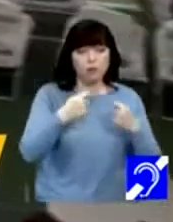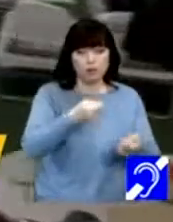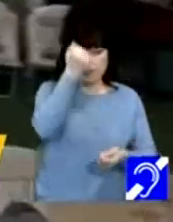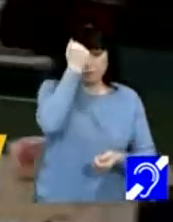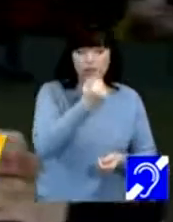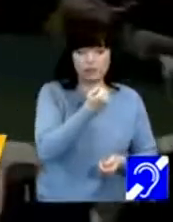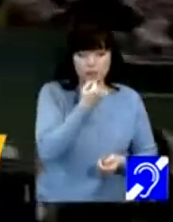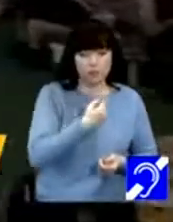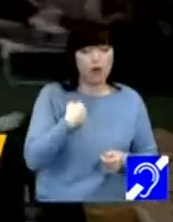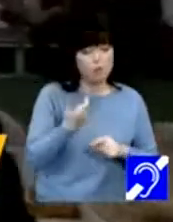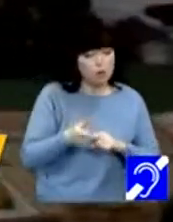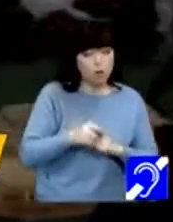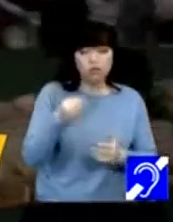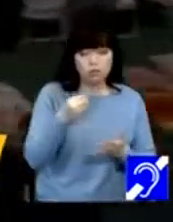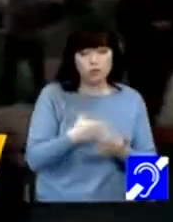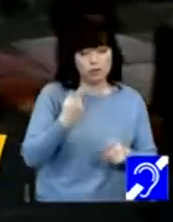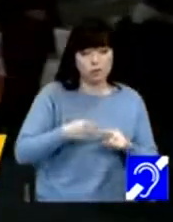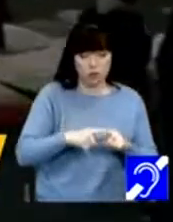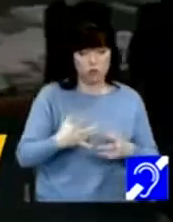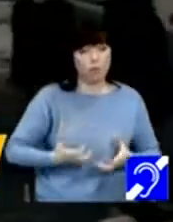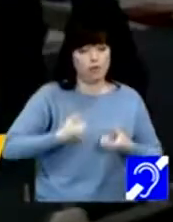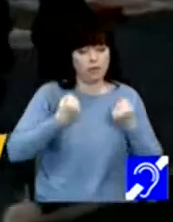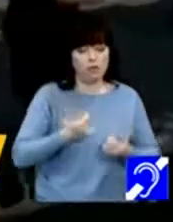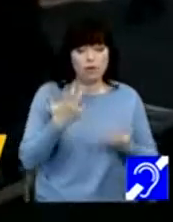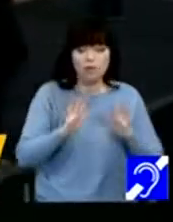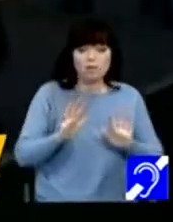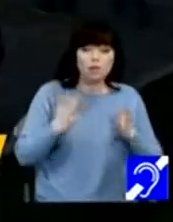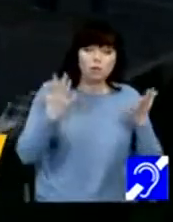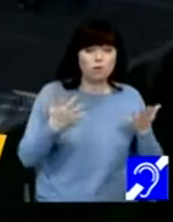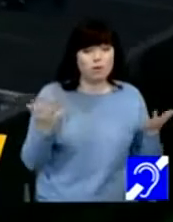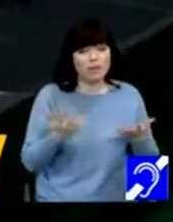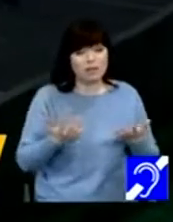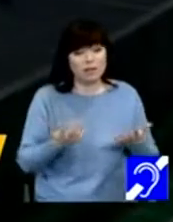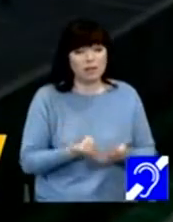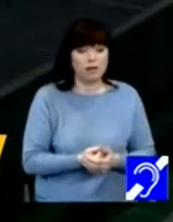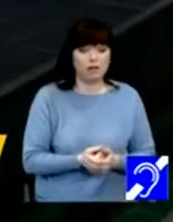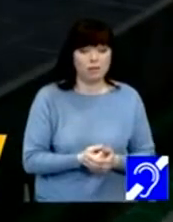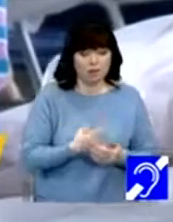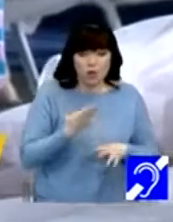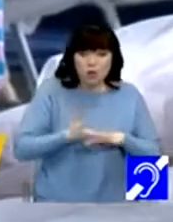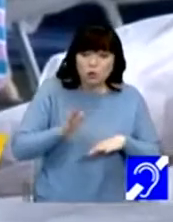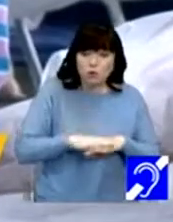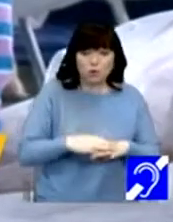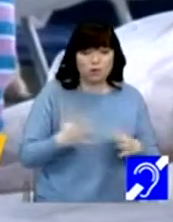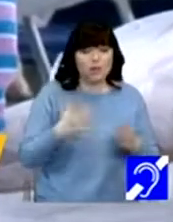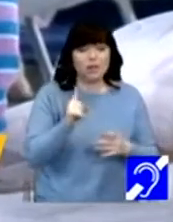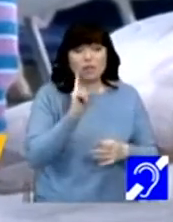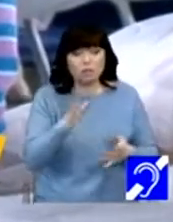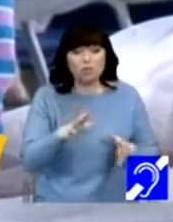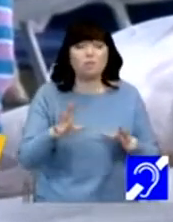и сказать, что мы очень ценим эту поддержку. Если вдруг какие-то трудности или какие-то